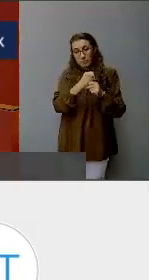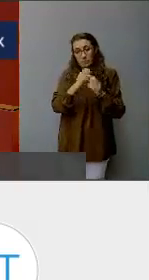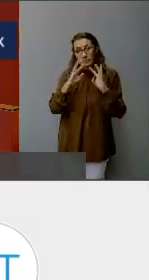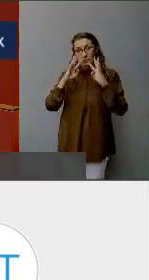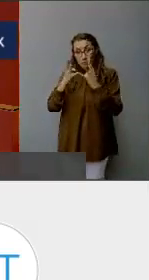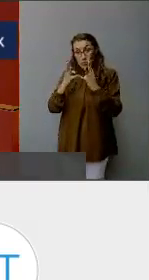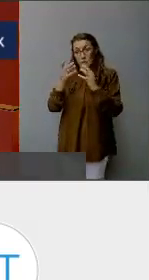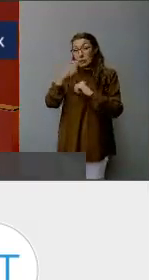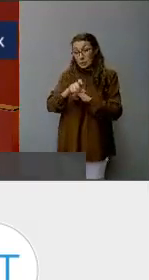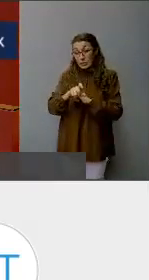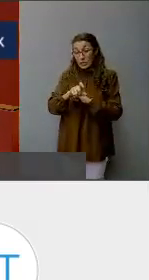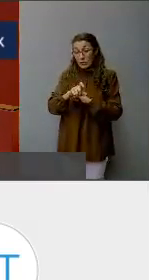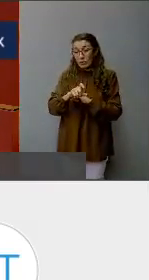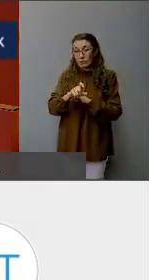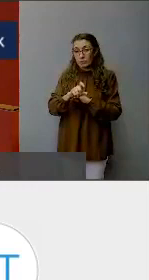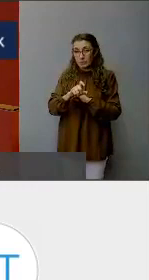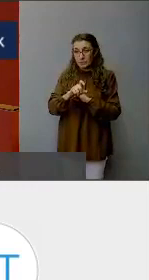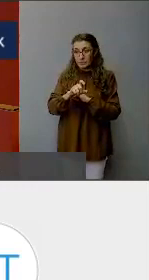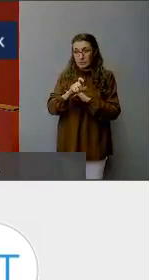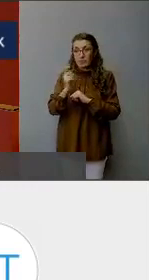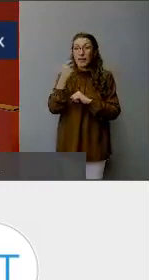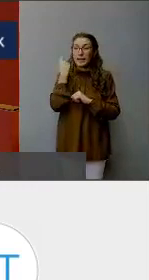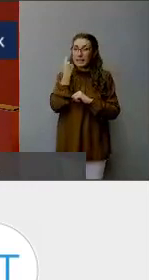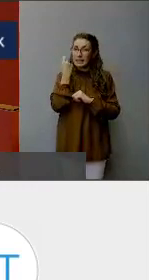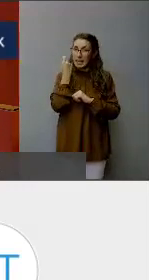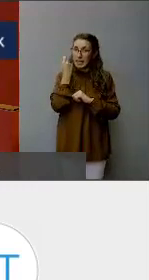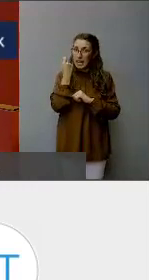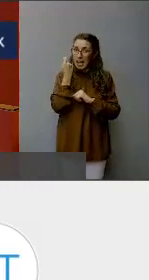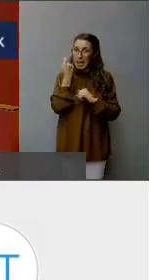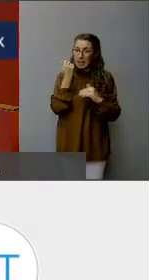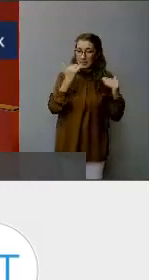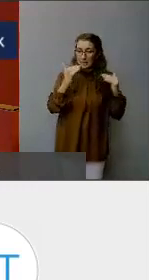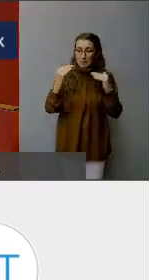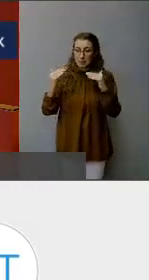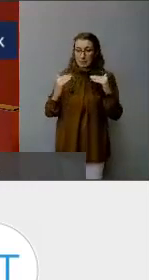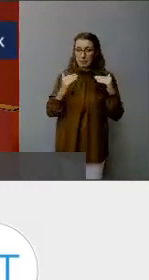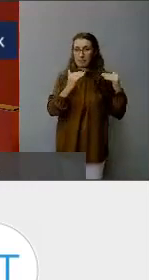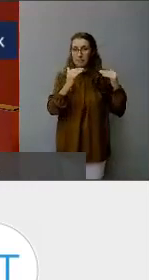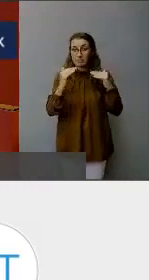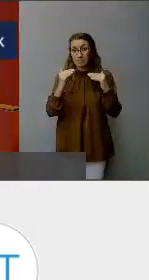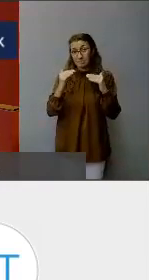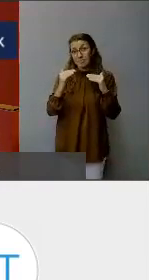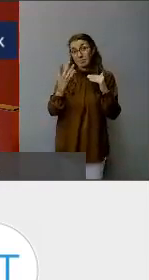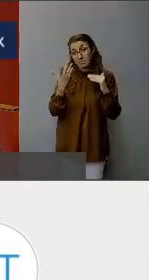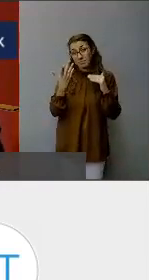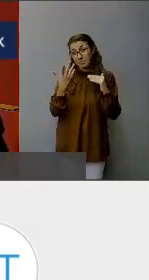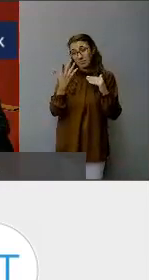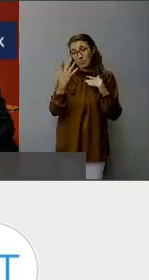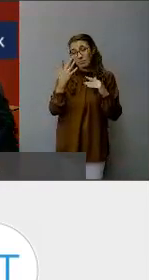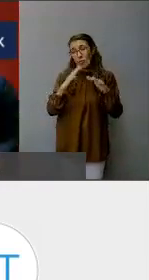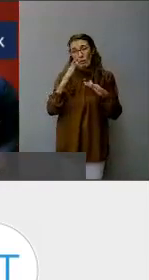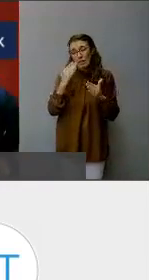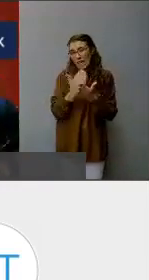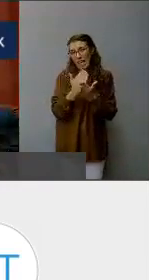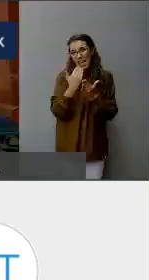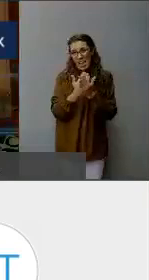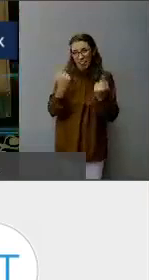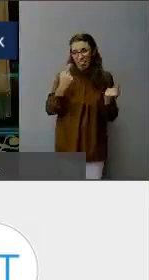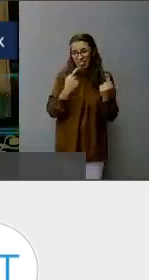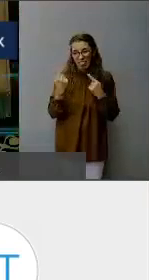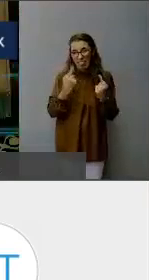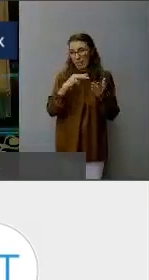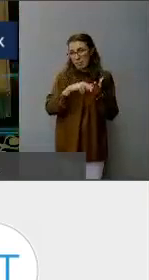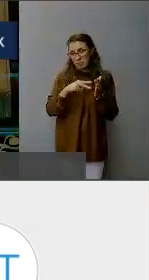migliore equilibrio degli interessi in gioco forse questa vicenda lo meriterebbe grazie grazie e bene